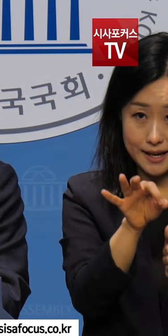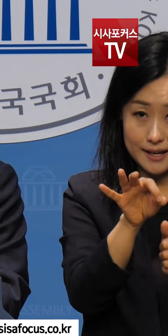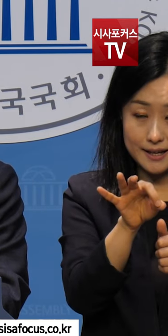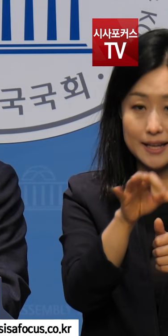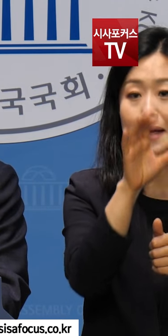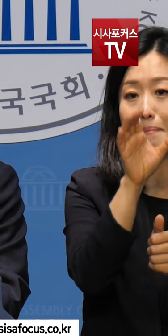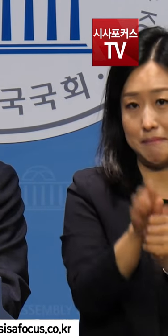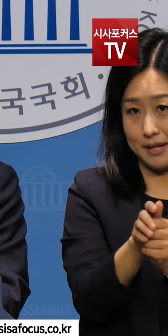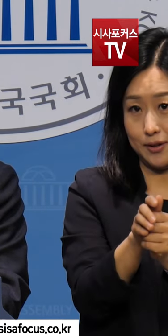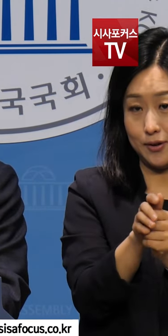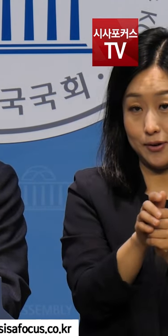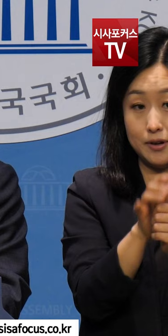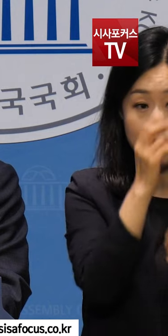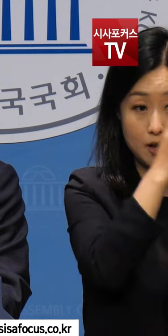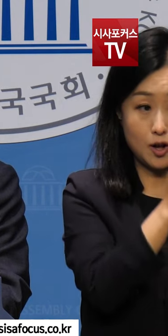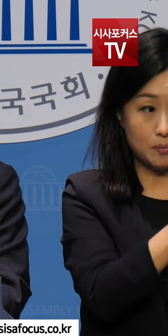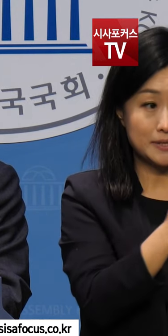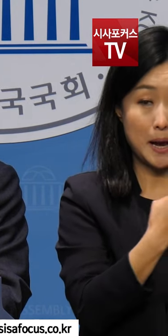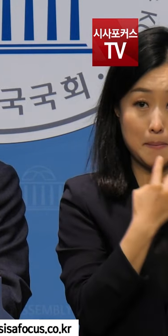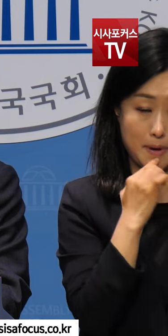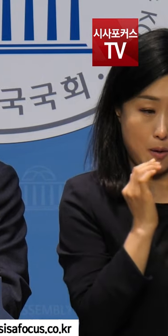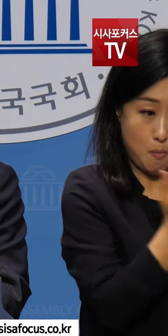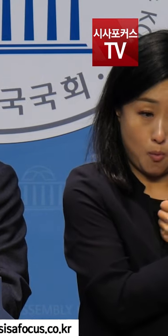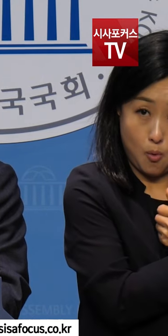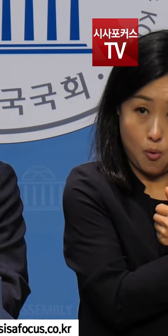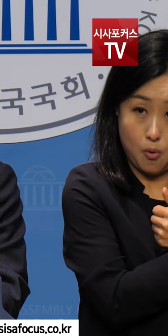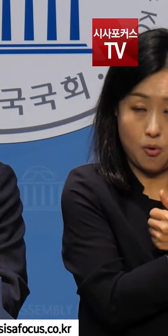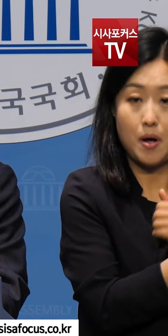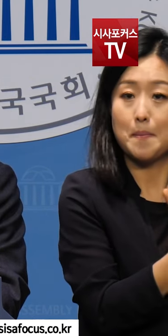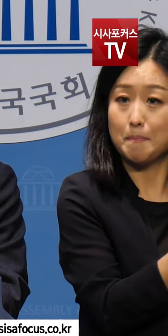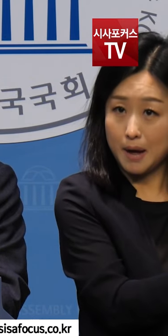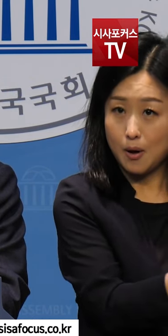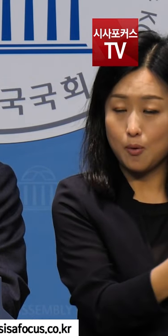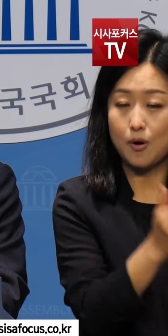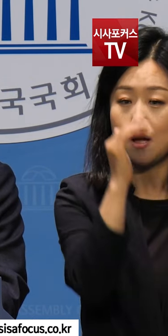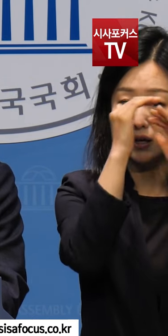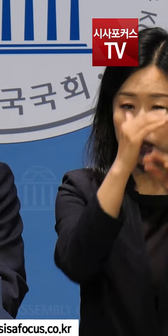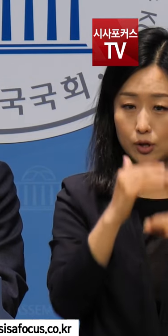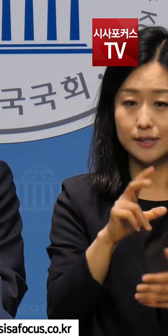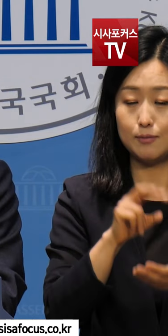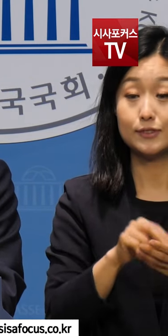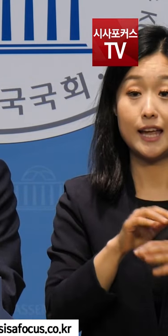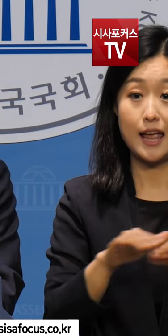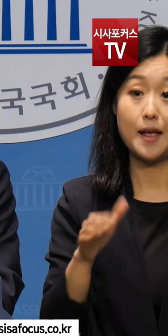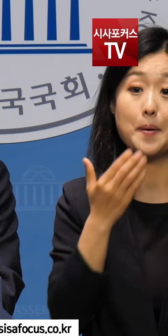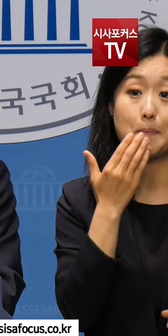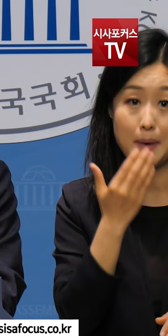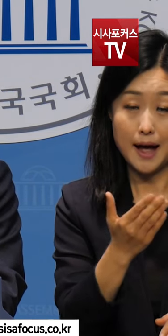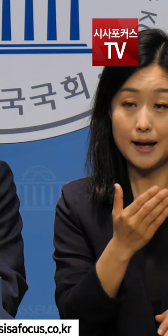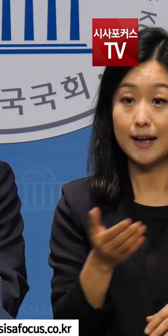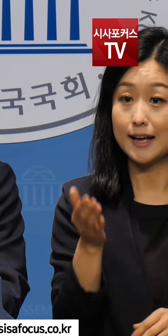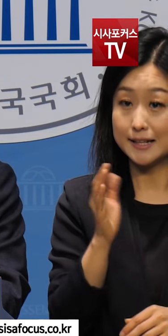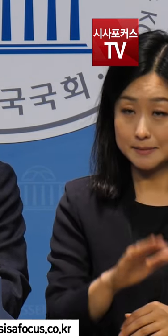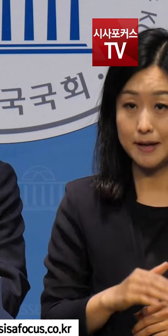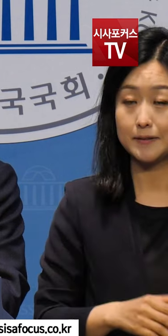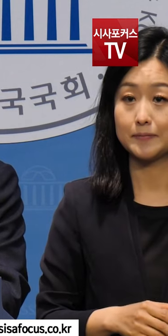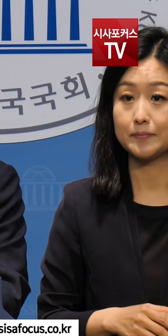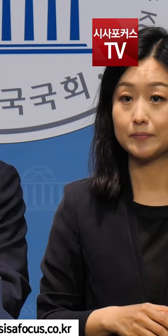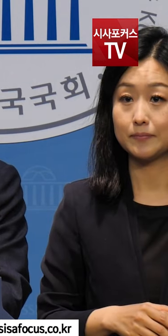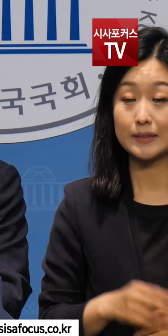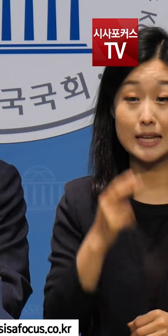감싸기를 사전에 방지하고 절차적 문제를 해소토록 하였습니다. 다만 기피제도를